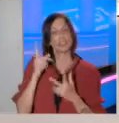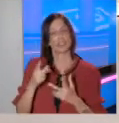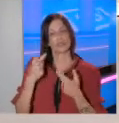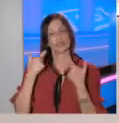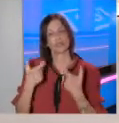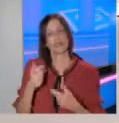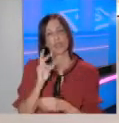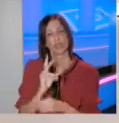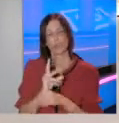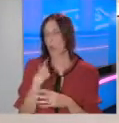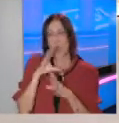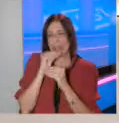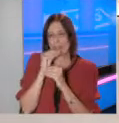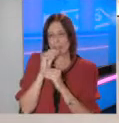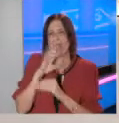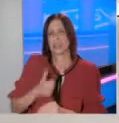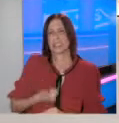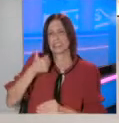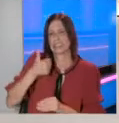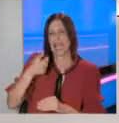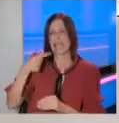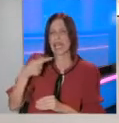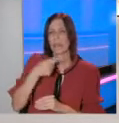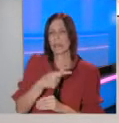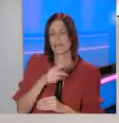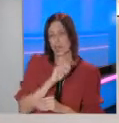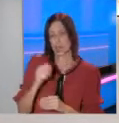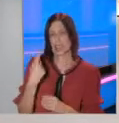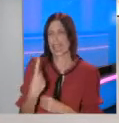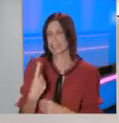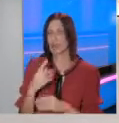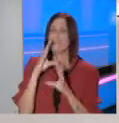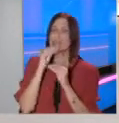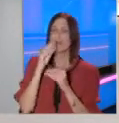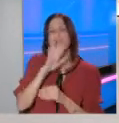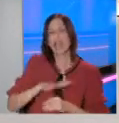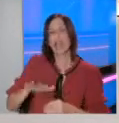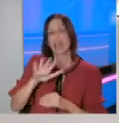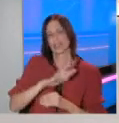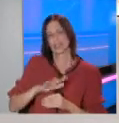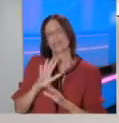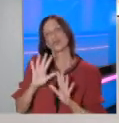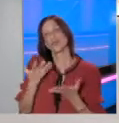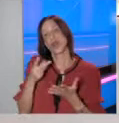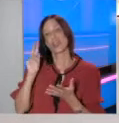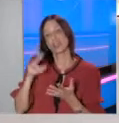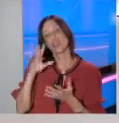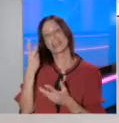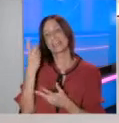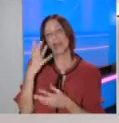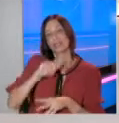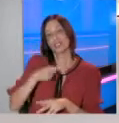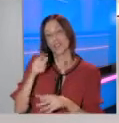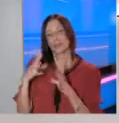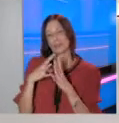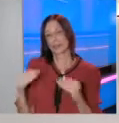לא מתייחס לגופה של שרה ולעניין עצמו, אלא בעיקר מדבר באופן כללי. כנראה יש לנו עוד 24 שעות וכנראה שגם